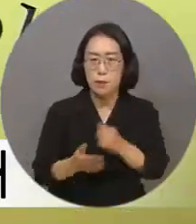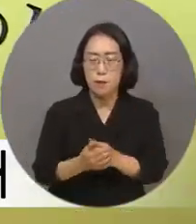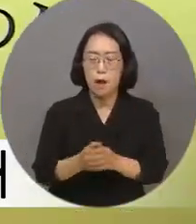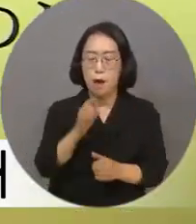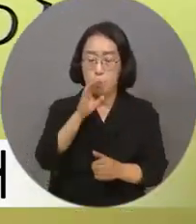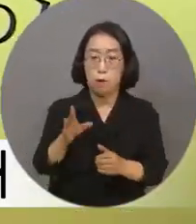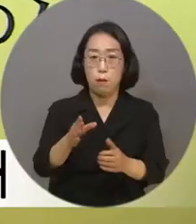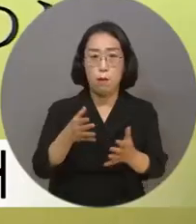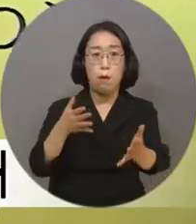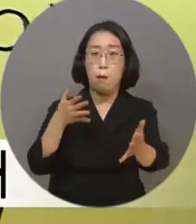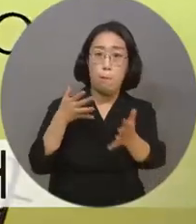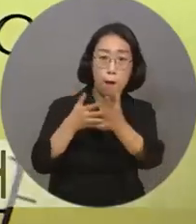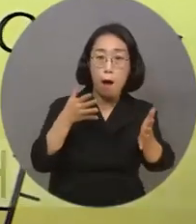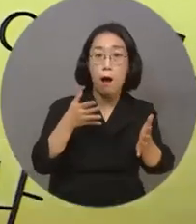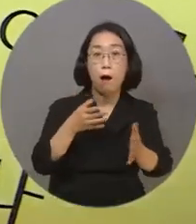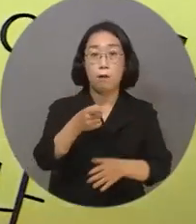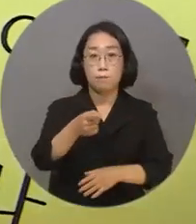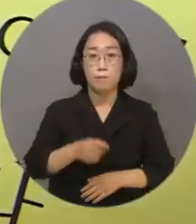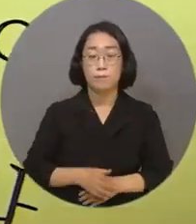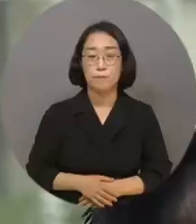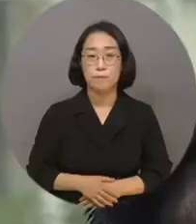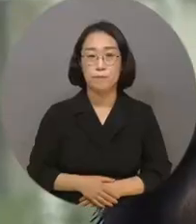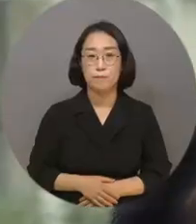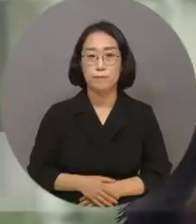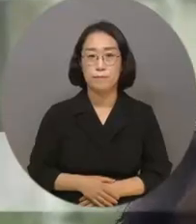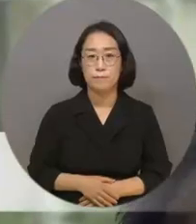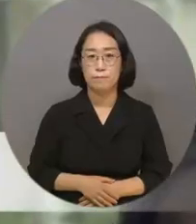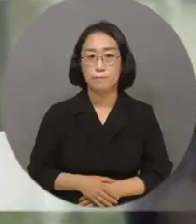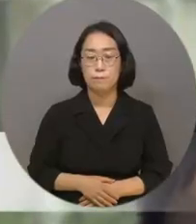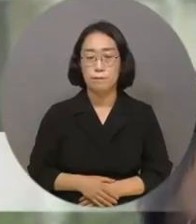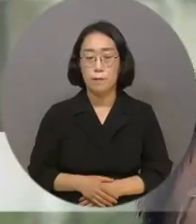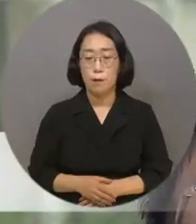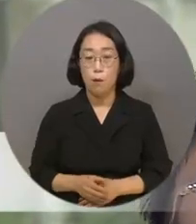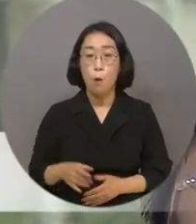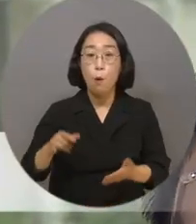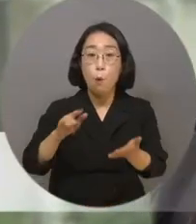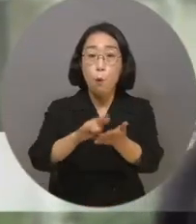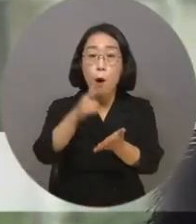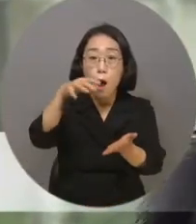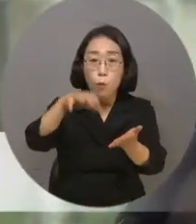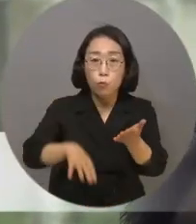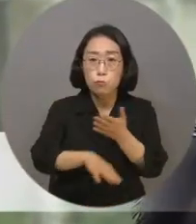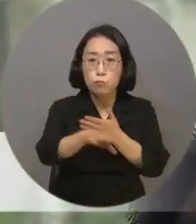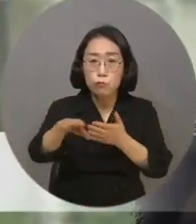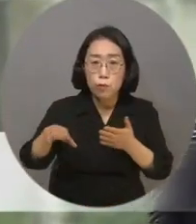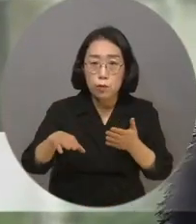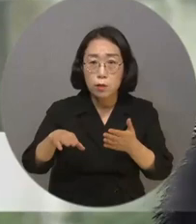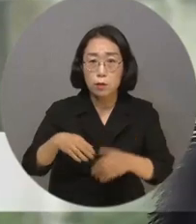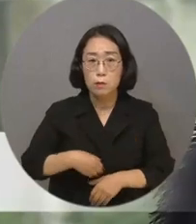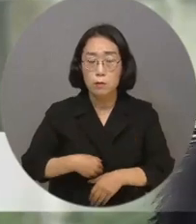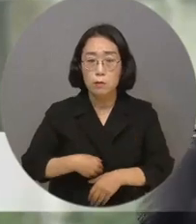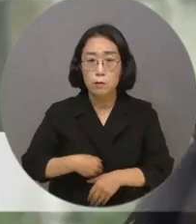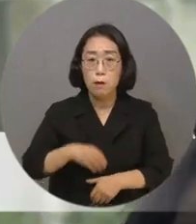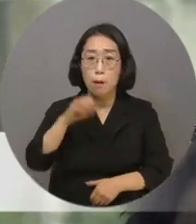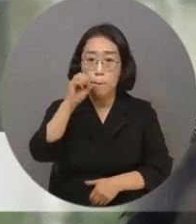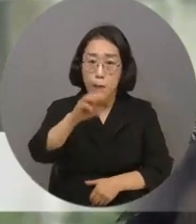없다며 탑승 거부를 당했습니다 공항에 갔을 때 우리를 무시하고